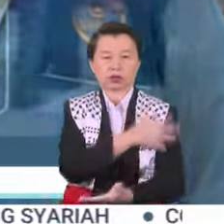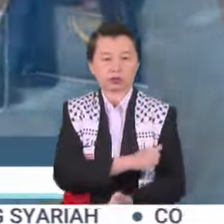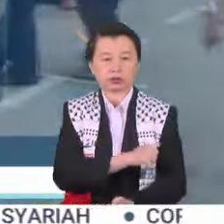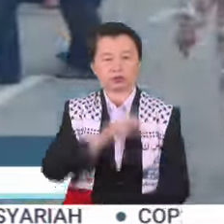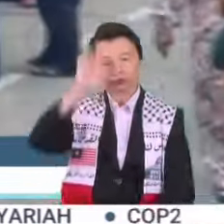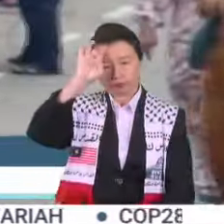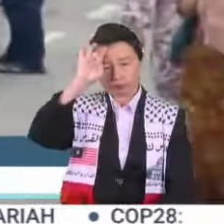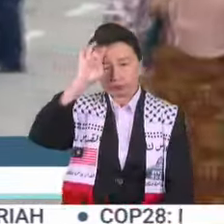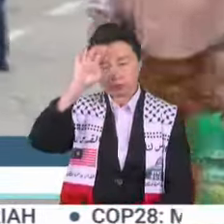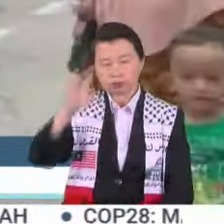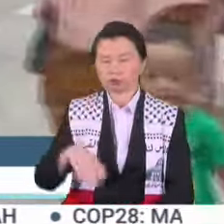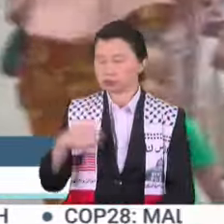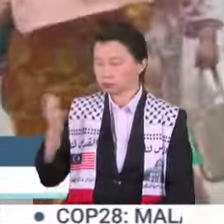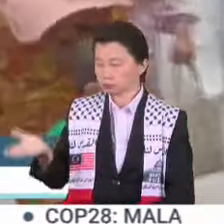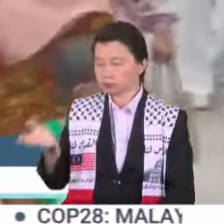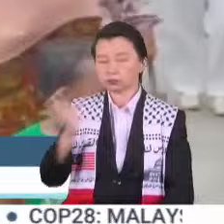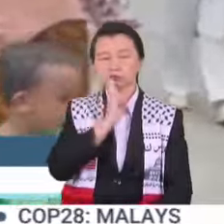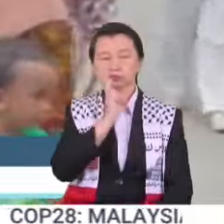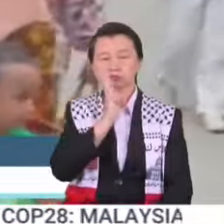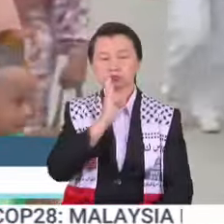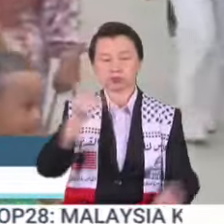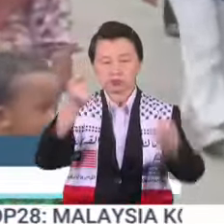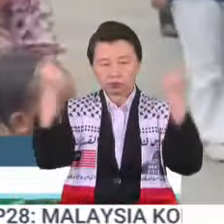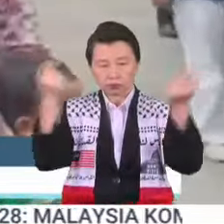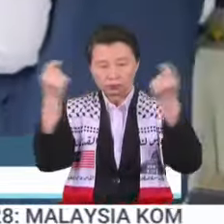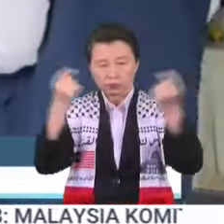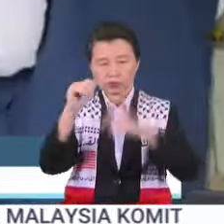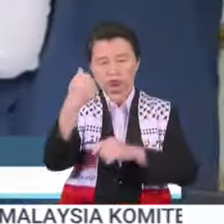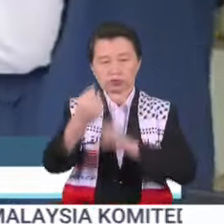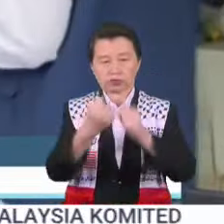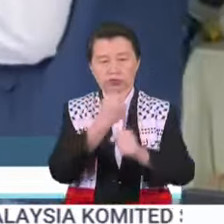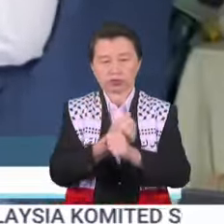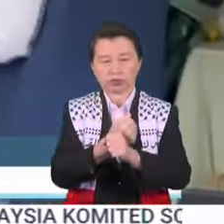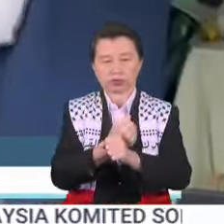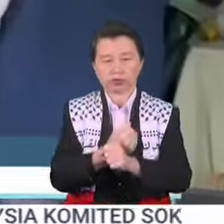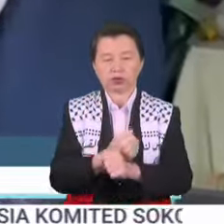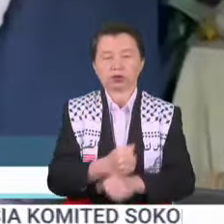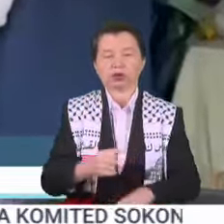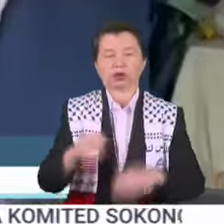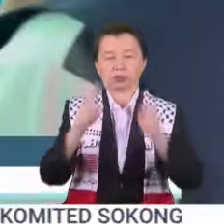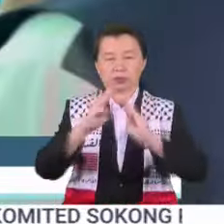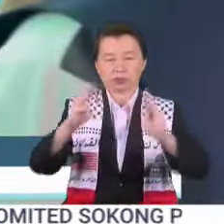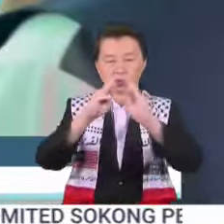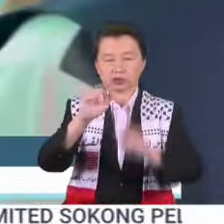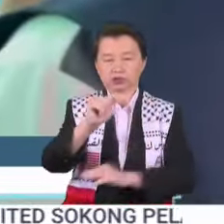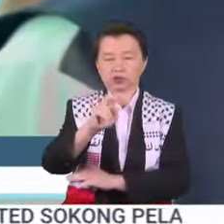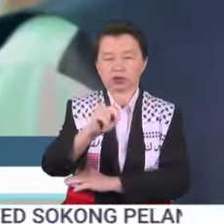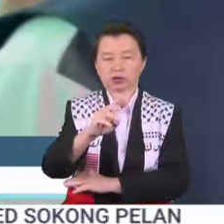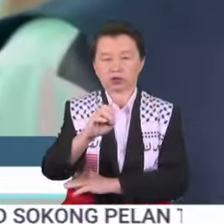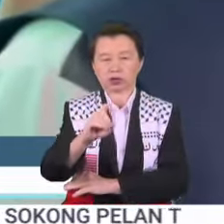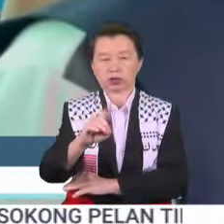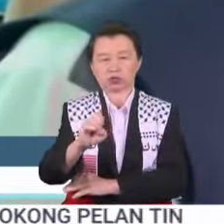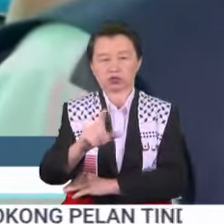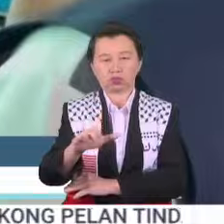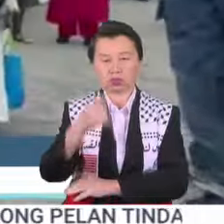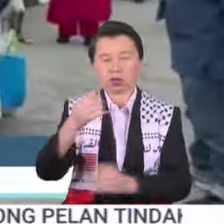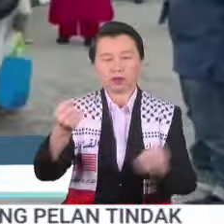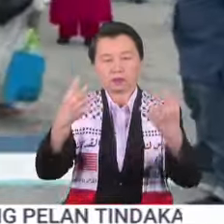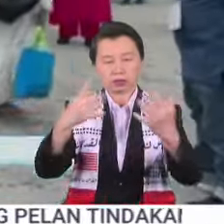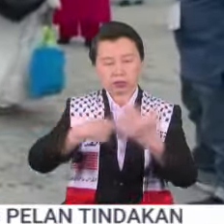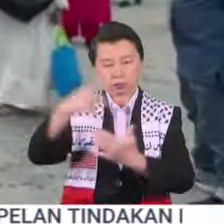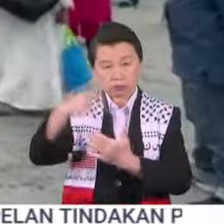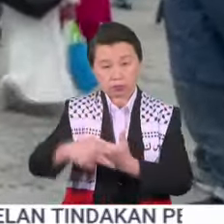InsyaAllah. Beliau berkata demikian pada karnival 10 tahun Masjid Andalusia. Pelbagai program disediakan untuk